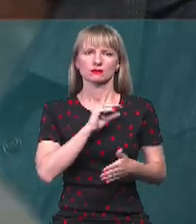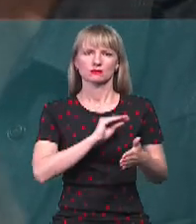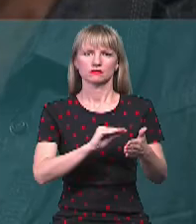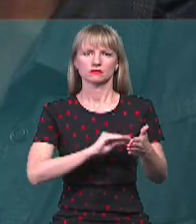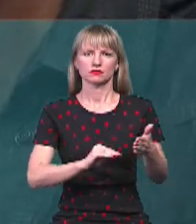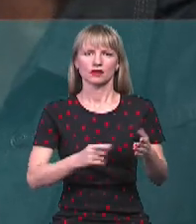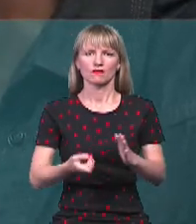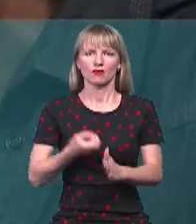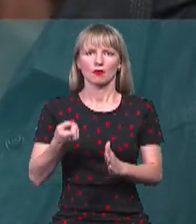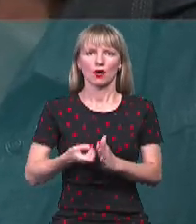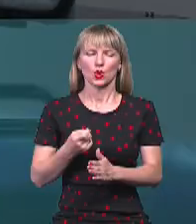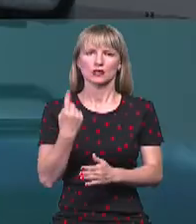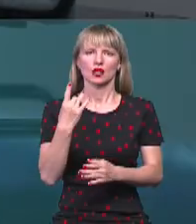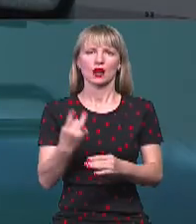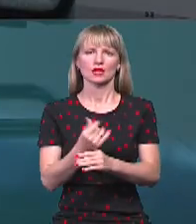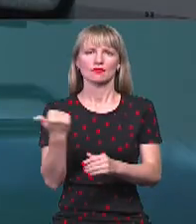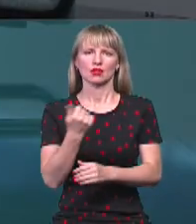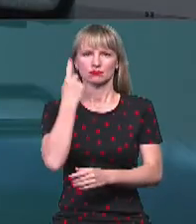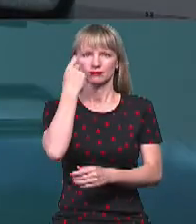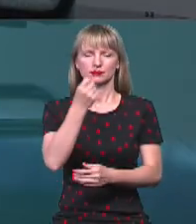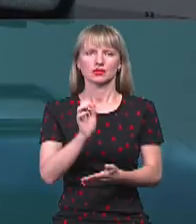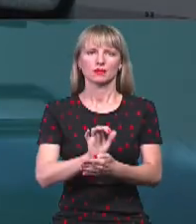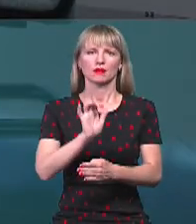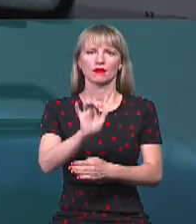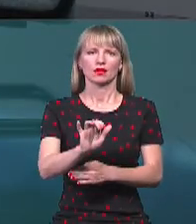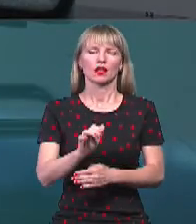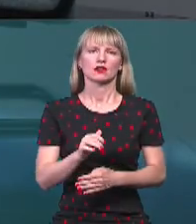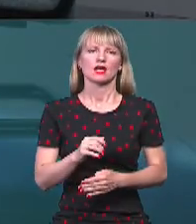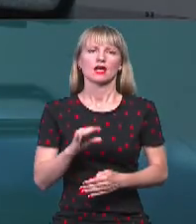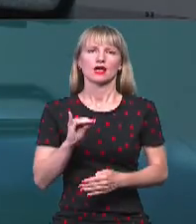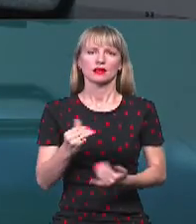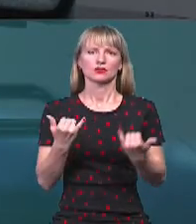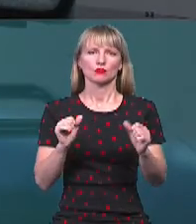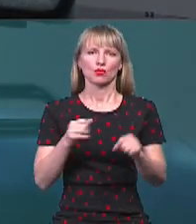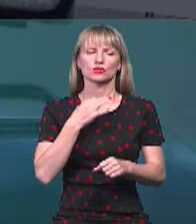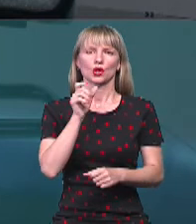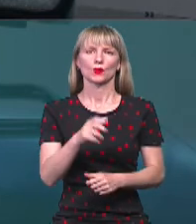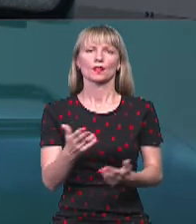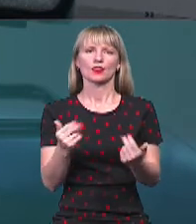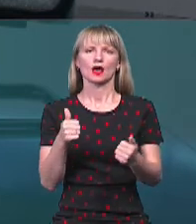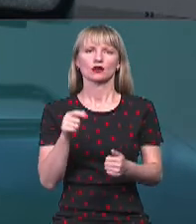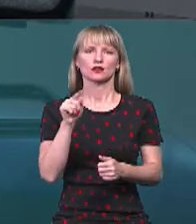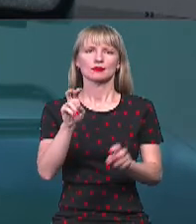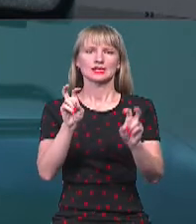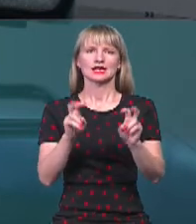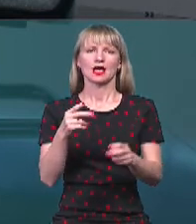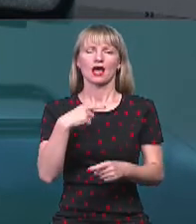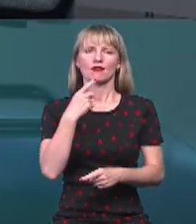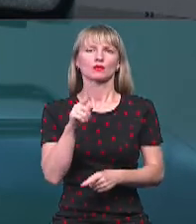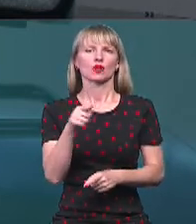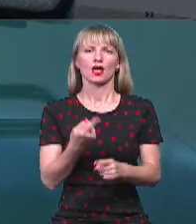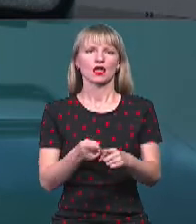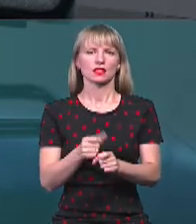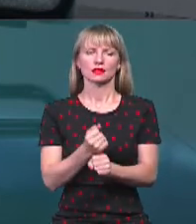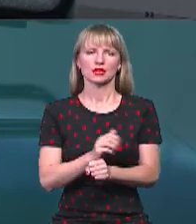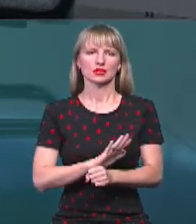могут там, раз в неделю отправлять эту информацию. Но вопрос в том, чтобы, понятно, сейчас могут сказать люди, хорошо там сидеть, говорить, почему вы это не